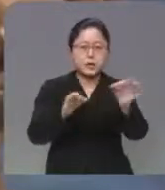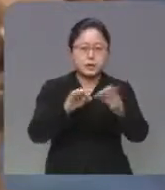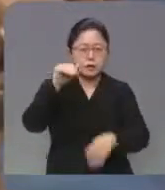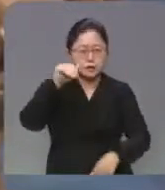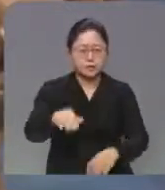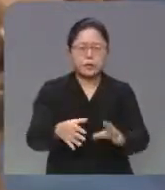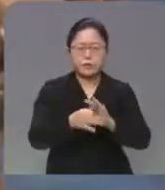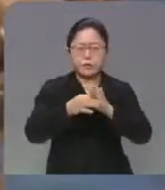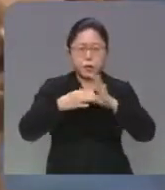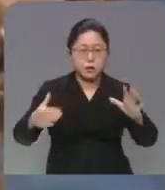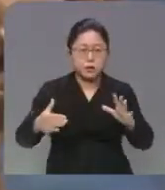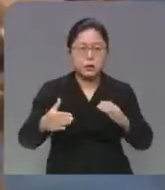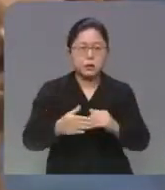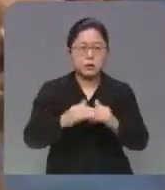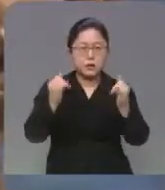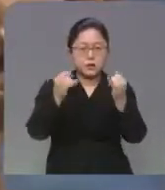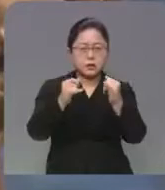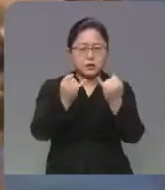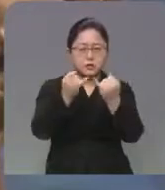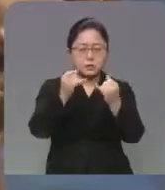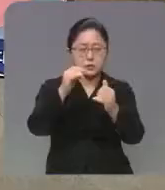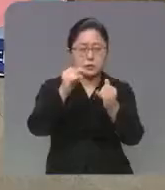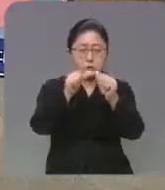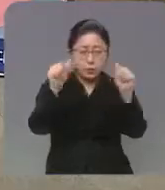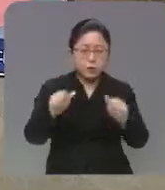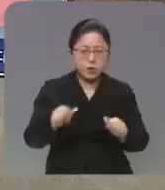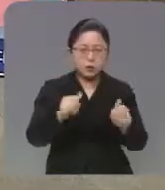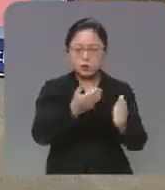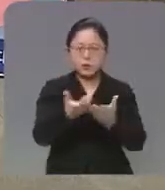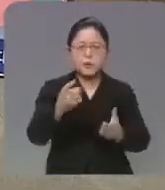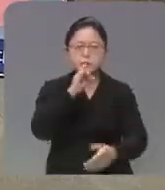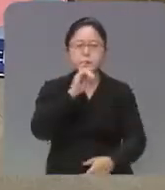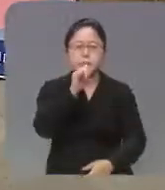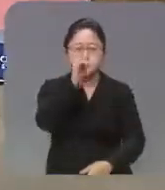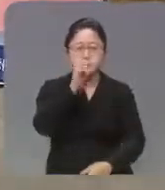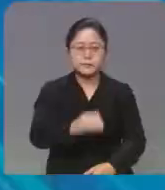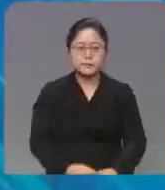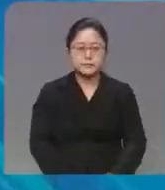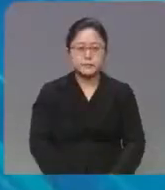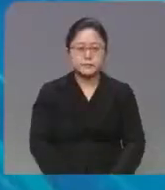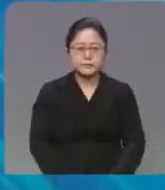침체와는 관계가 없다며 소녀상을 옮기면 안 된다고 주장했습니다.